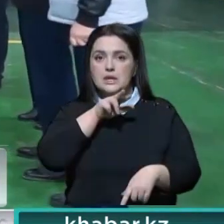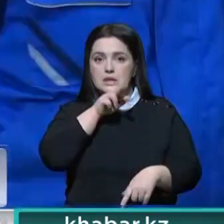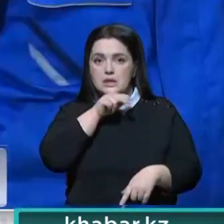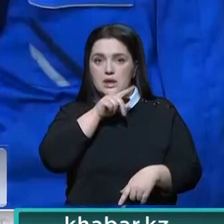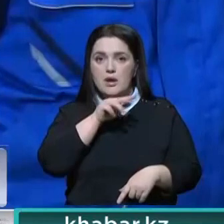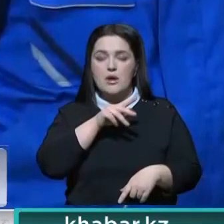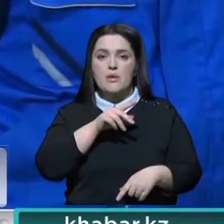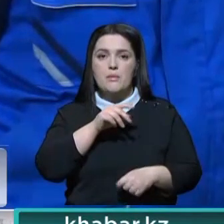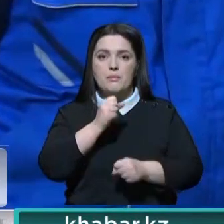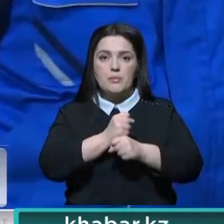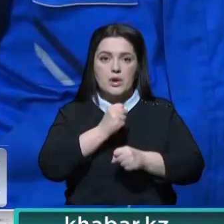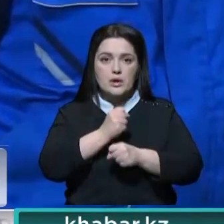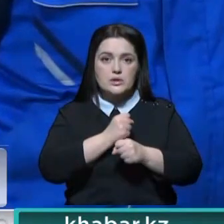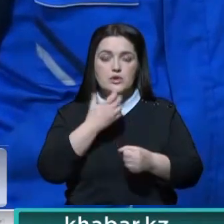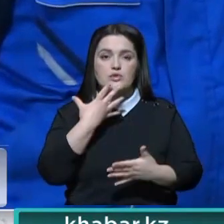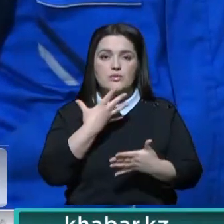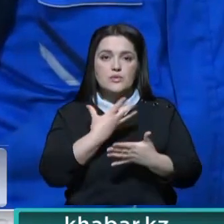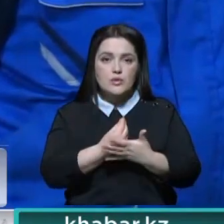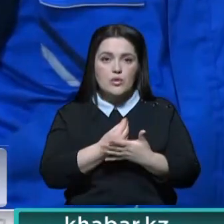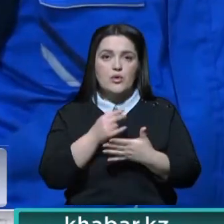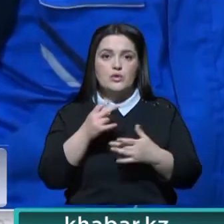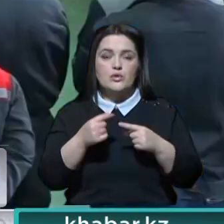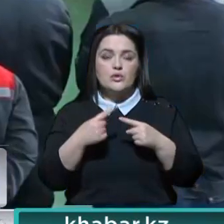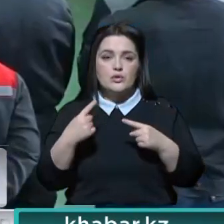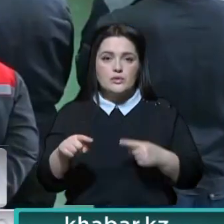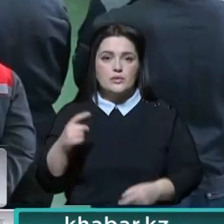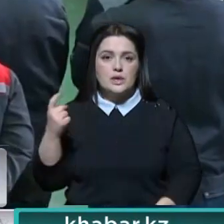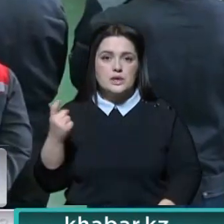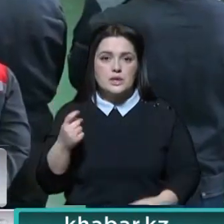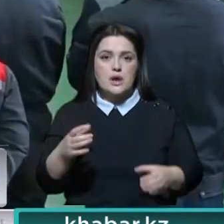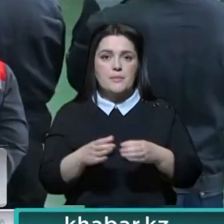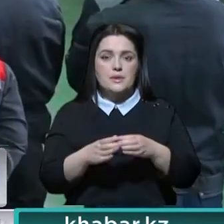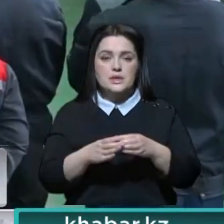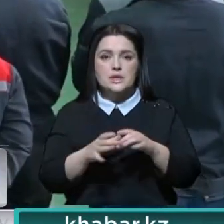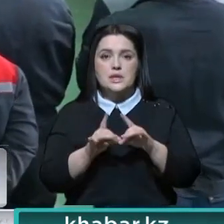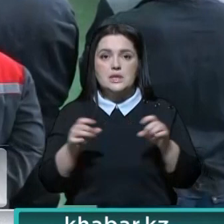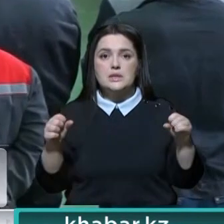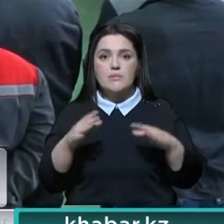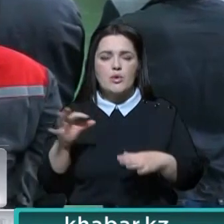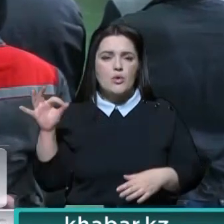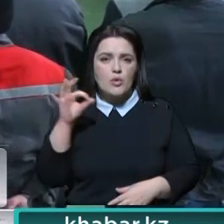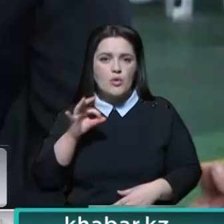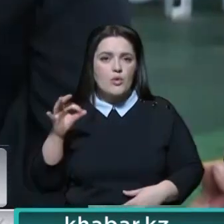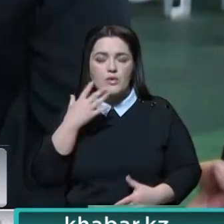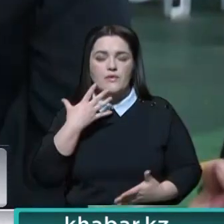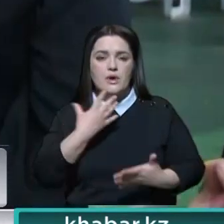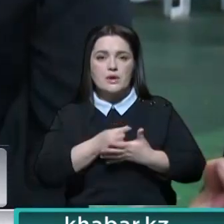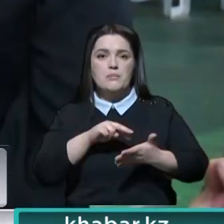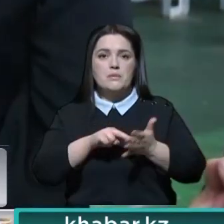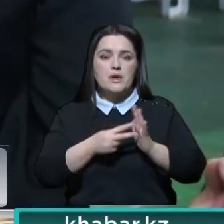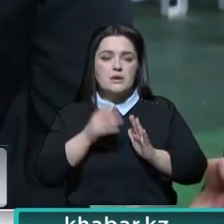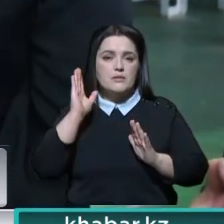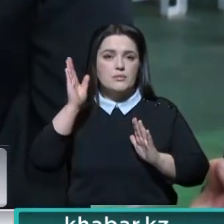оборудование из Кореи позволяет перерабатывать не только собственную, но и продукцию других хозяйств. Партийцы рассказали собравшимся о